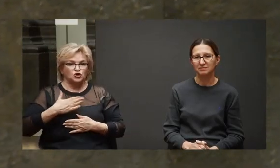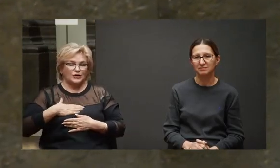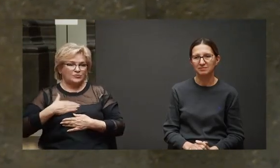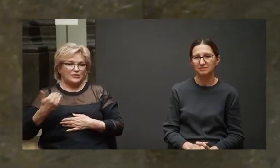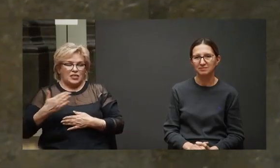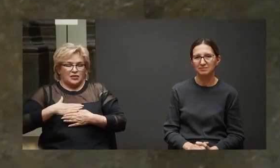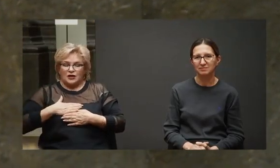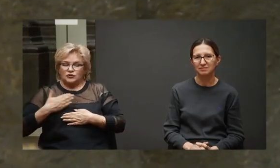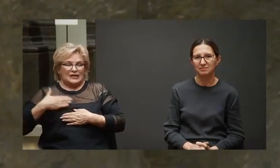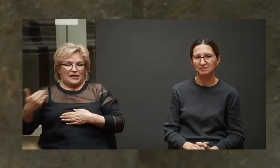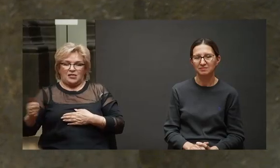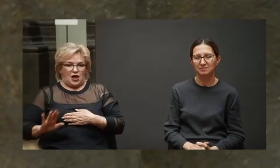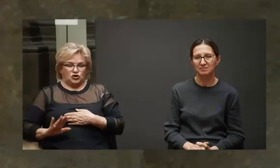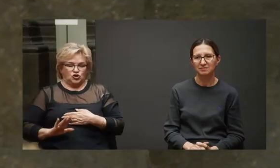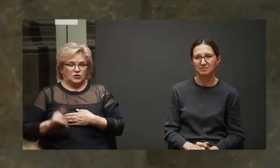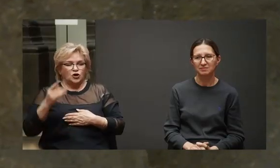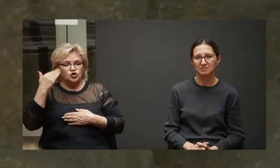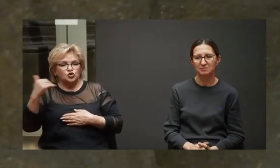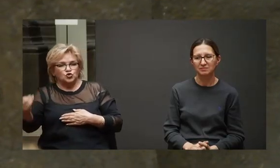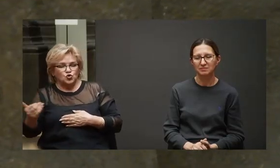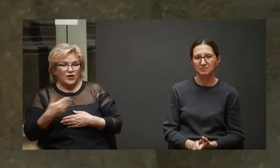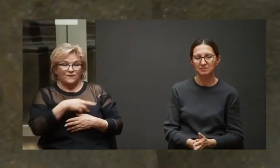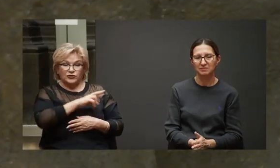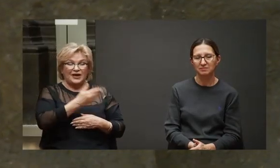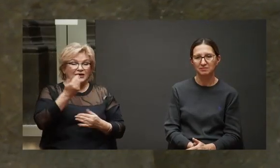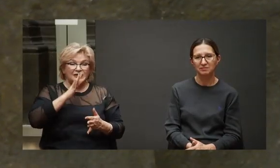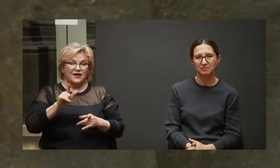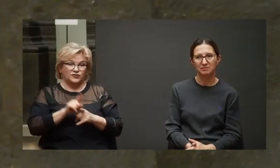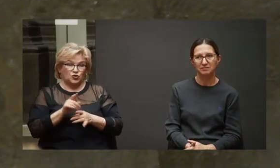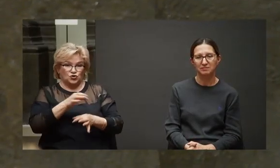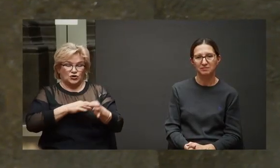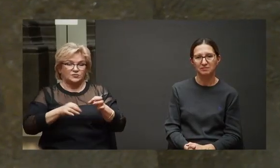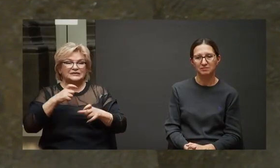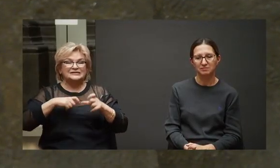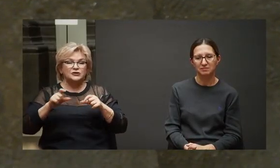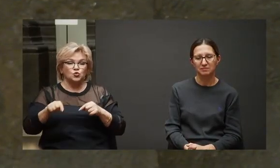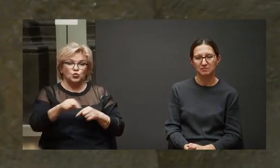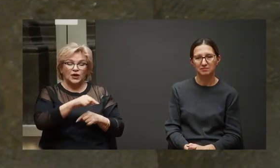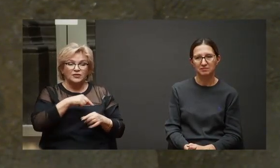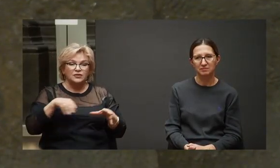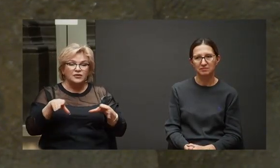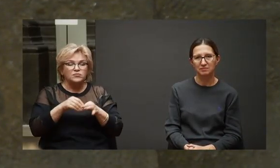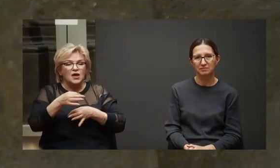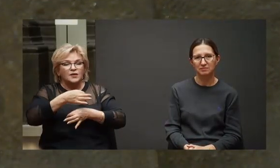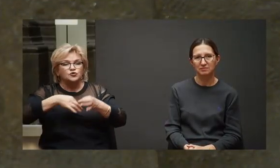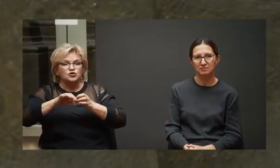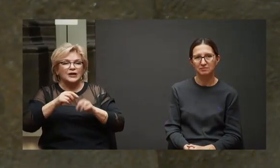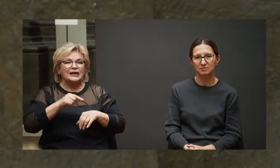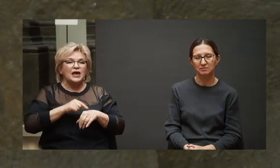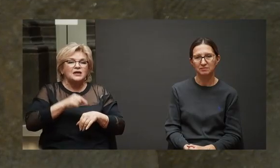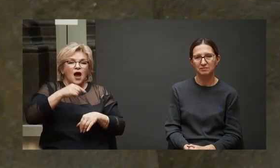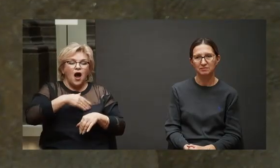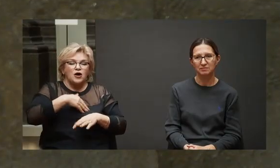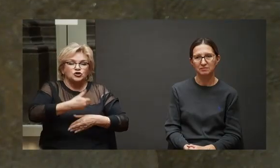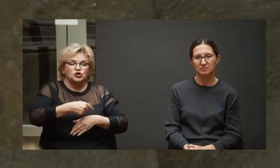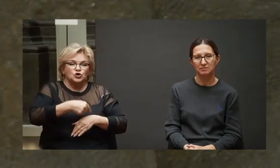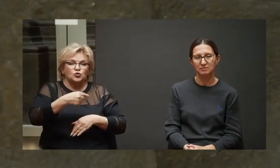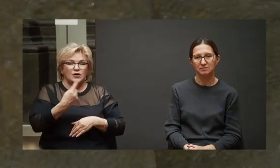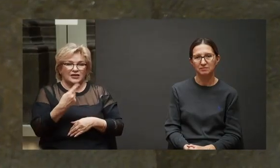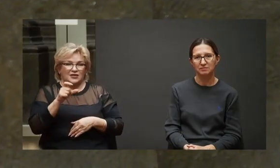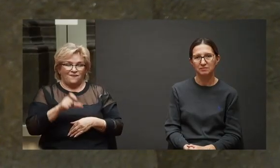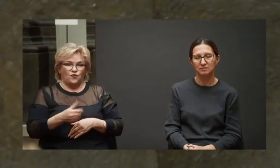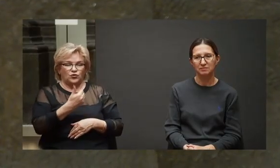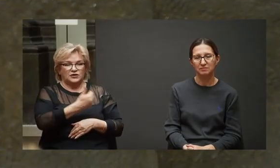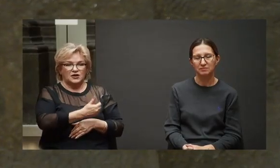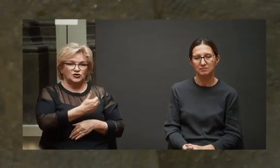наше, где чужое, где... Вот я недавно обсуждала тоже со студентами, и обсуждали реакцию одного